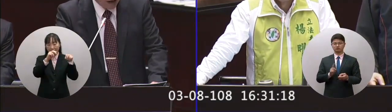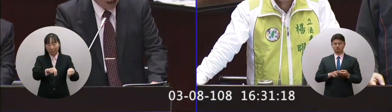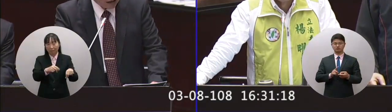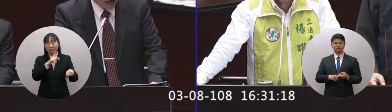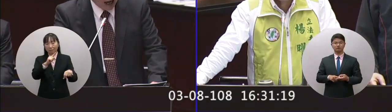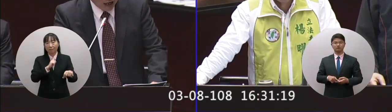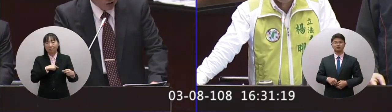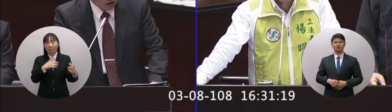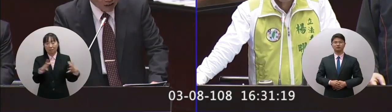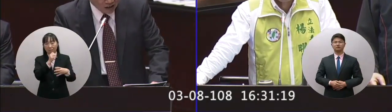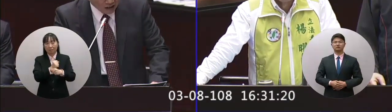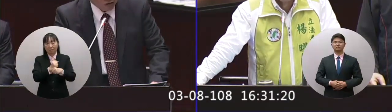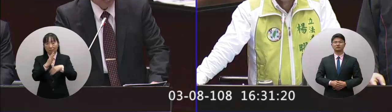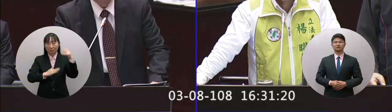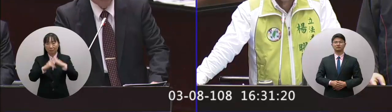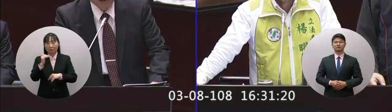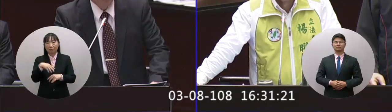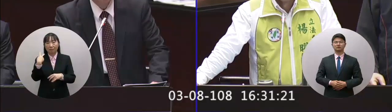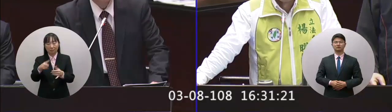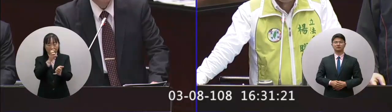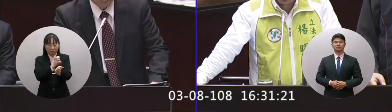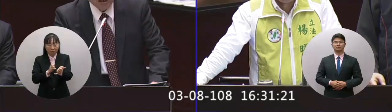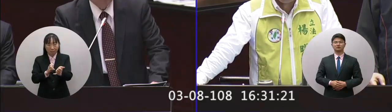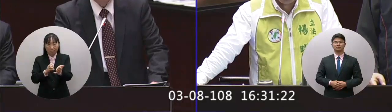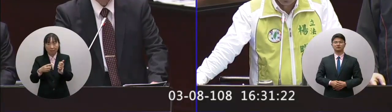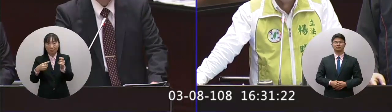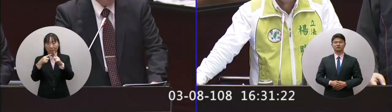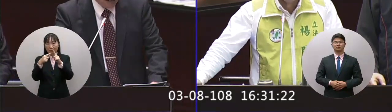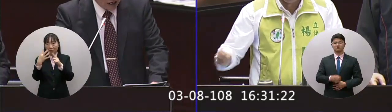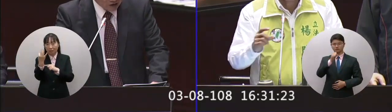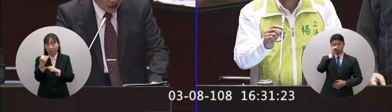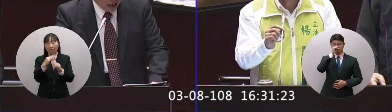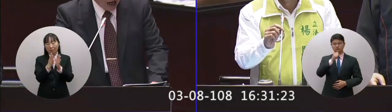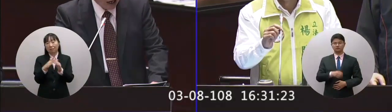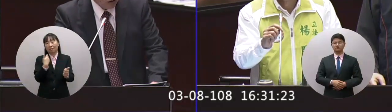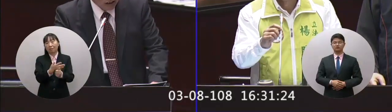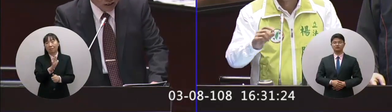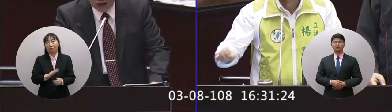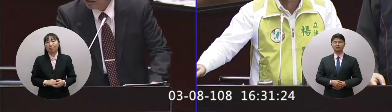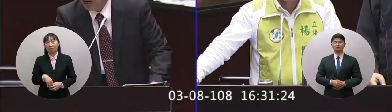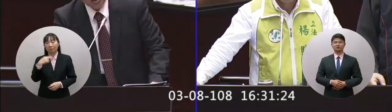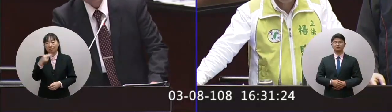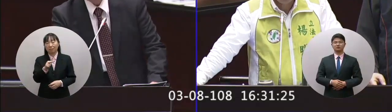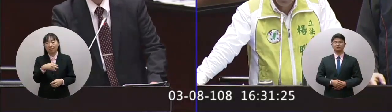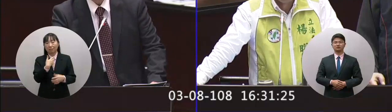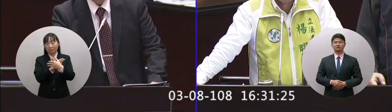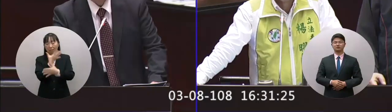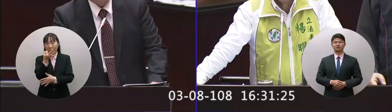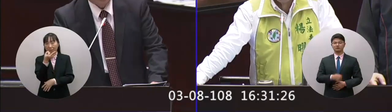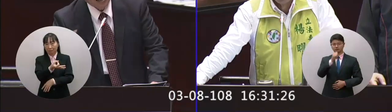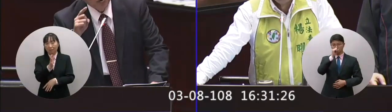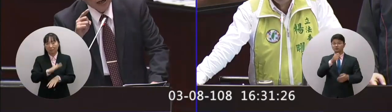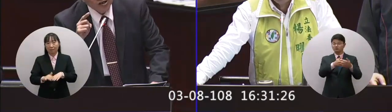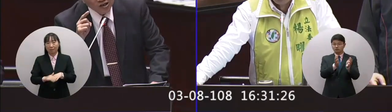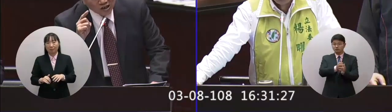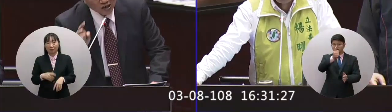划。那再来还有离岛的名额，离岛名额。 好， 那再来还有离岛的奖学金。 好，部